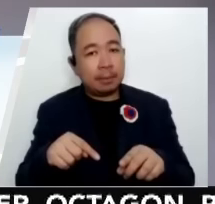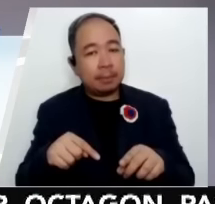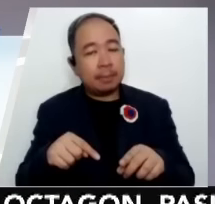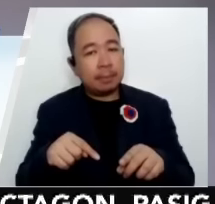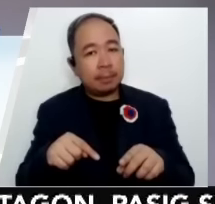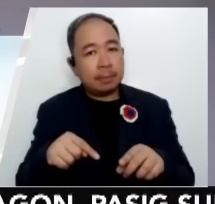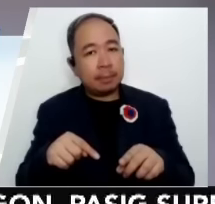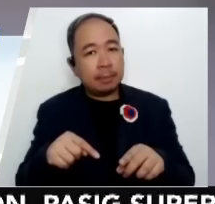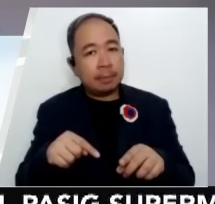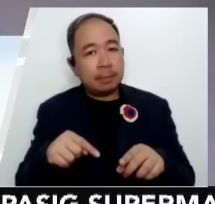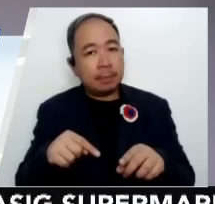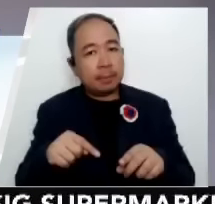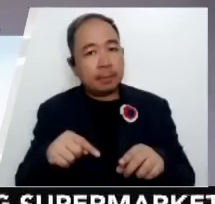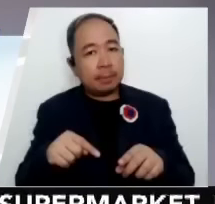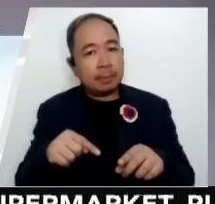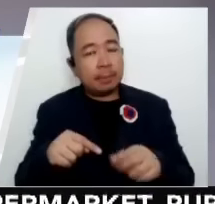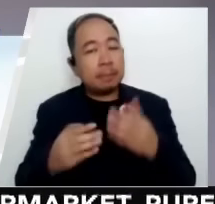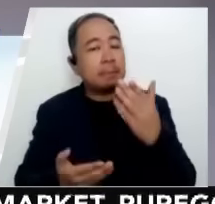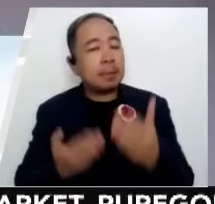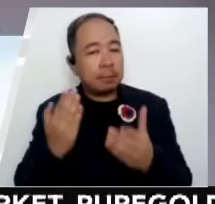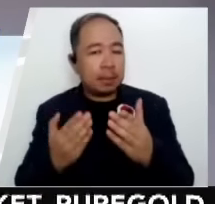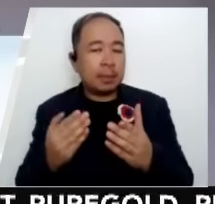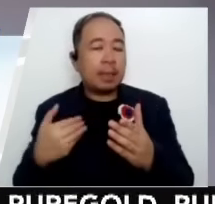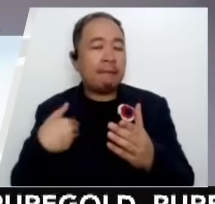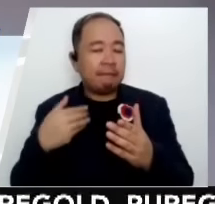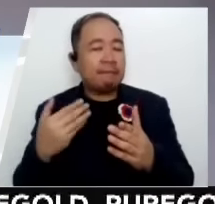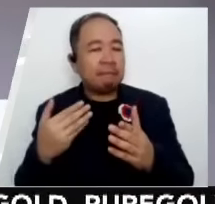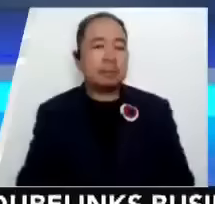siguro another penalty siguro. He might be detained again.